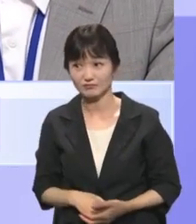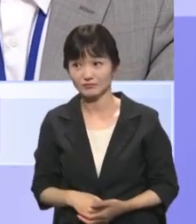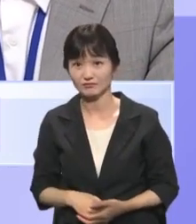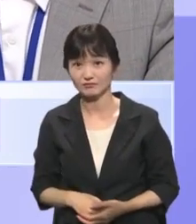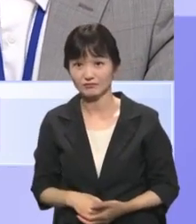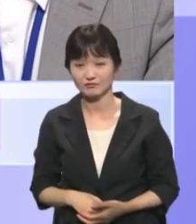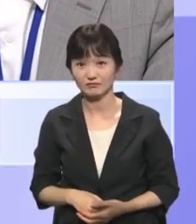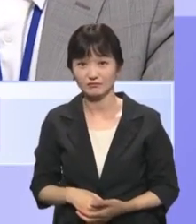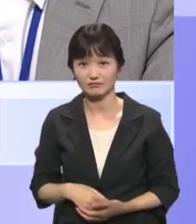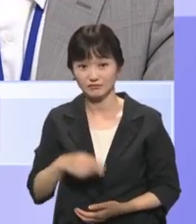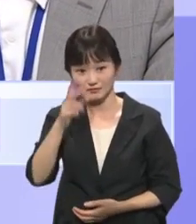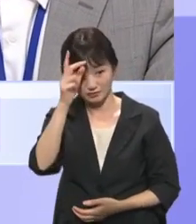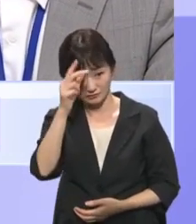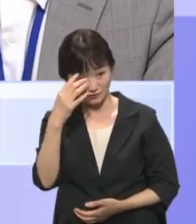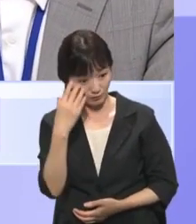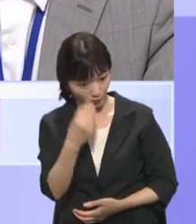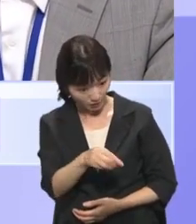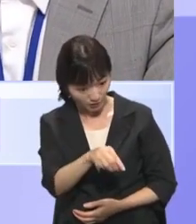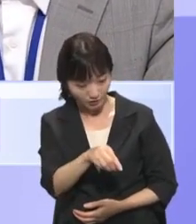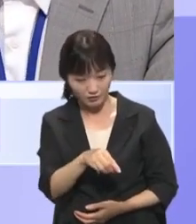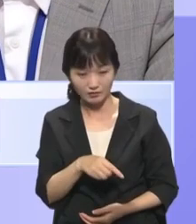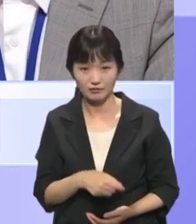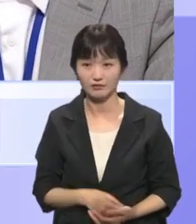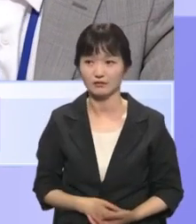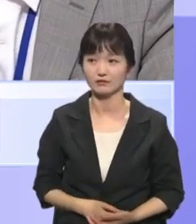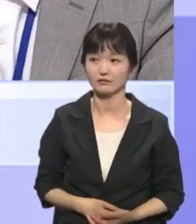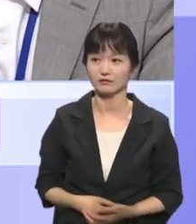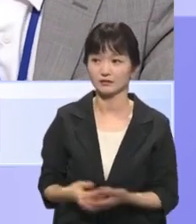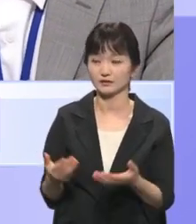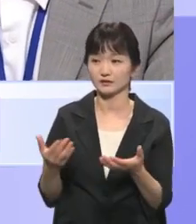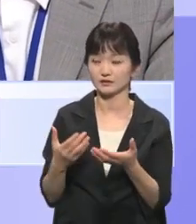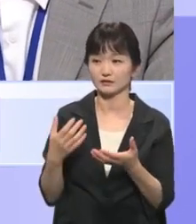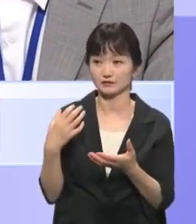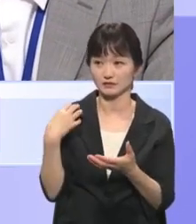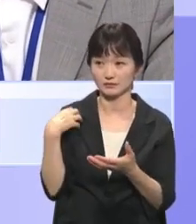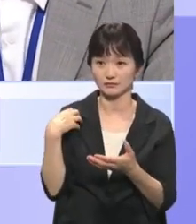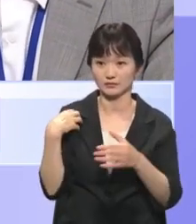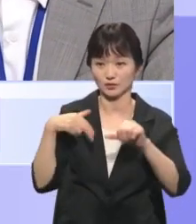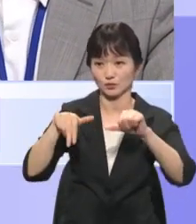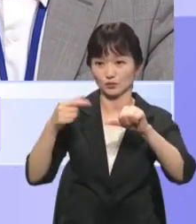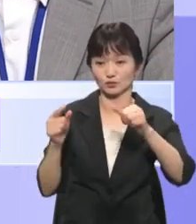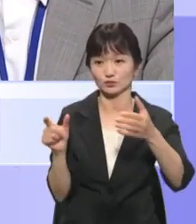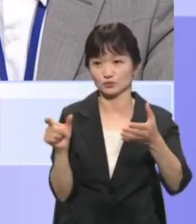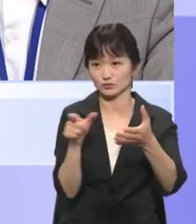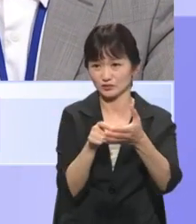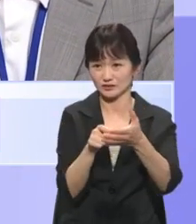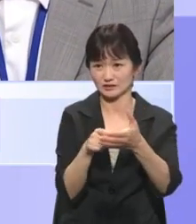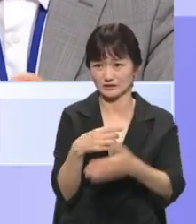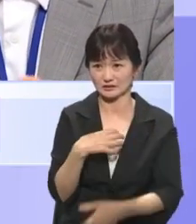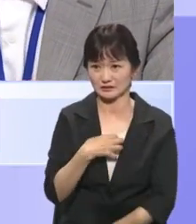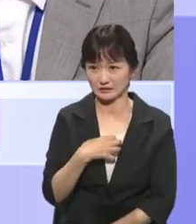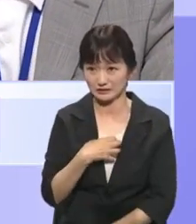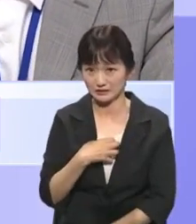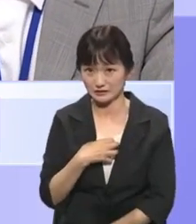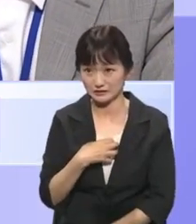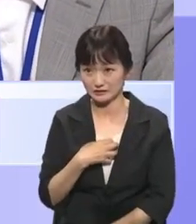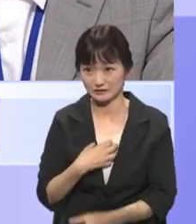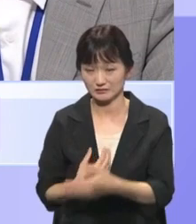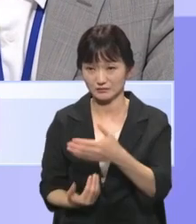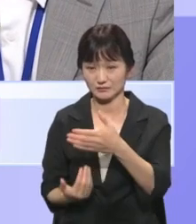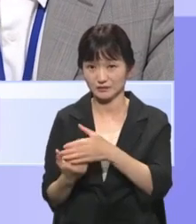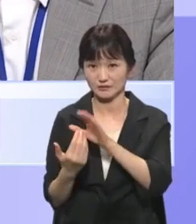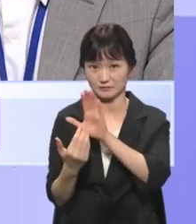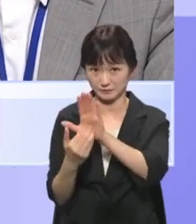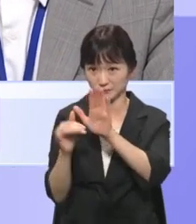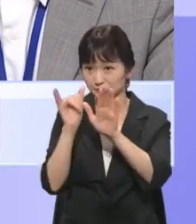저런 현장을 만약에 경찰관들이 목격했다 그러면 네. 경찰관 직무집행법 5조에 의해서 위험 발생을 그 방지할 수가 있습니다.